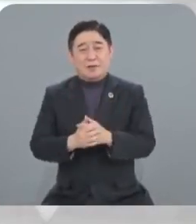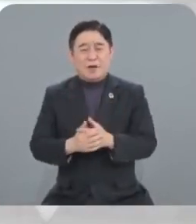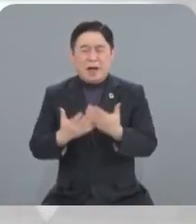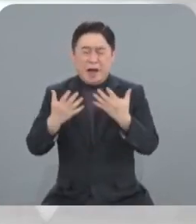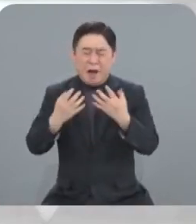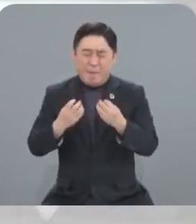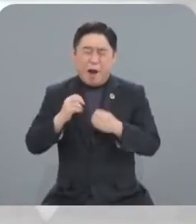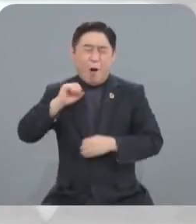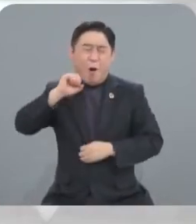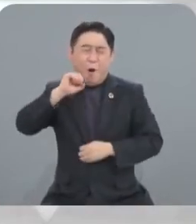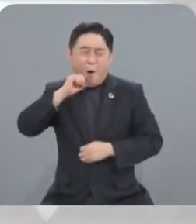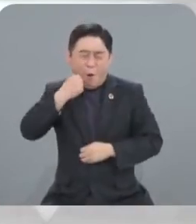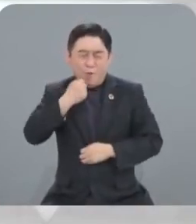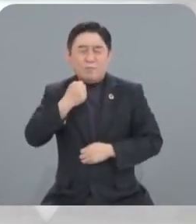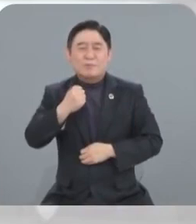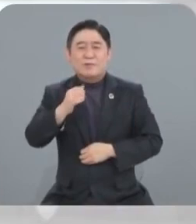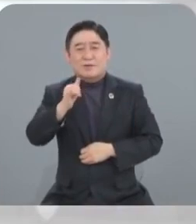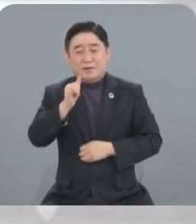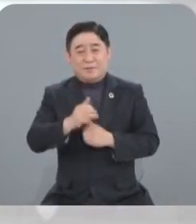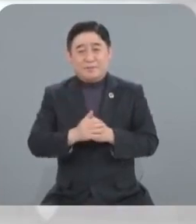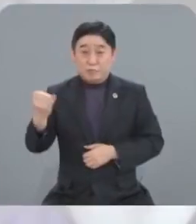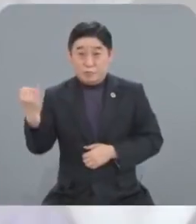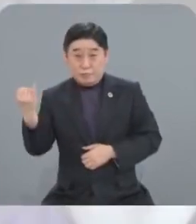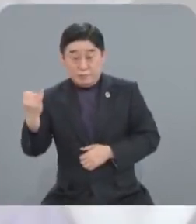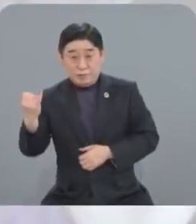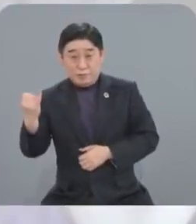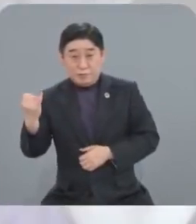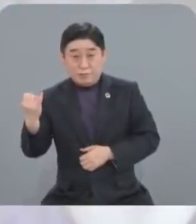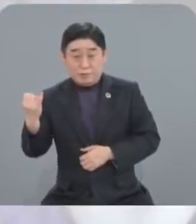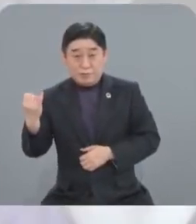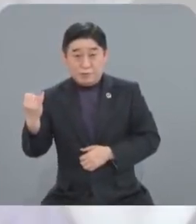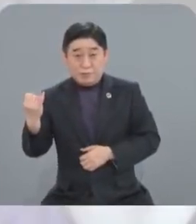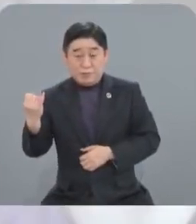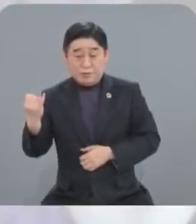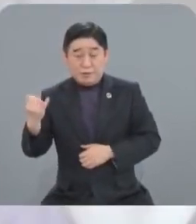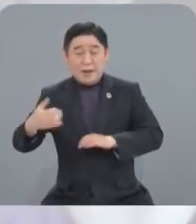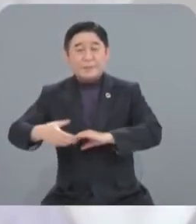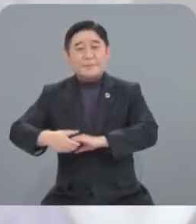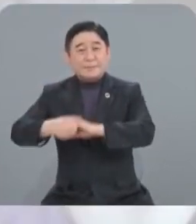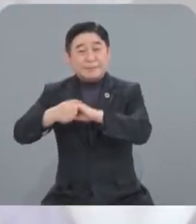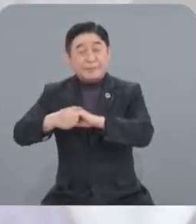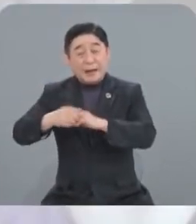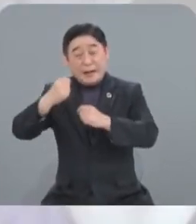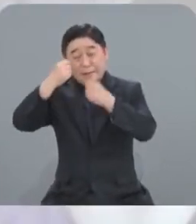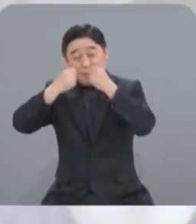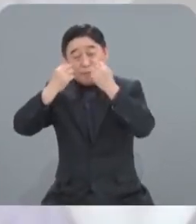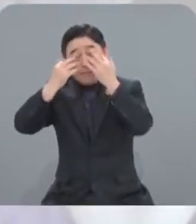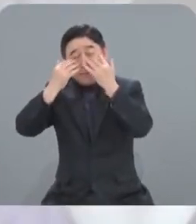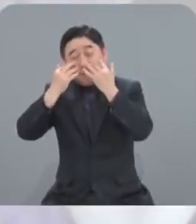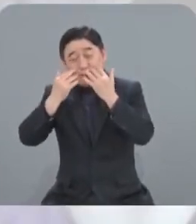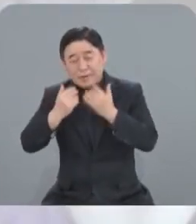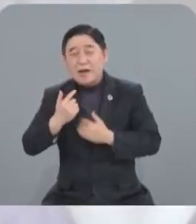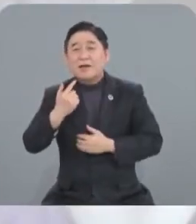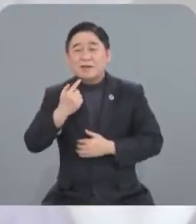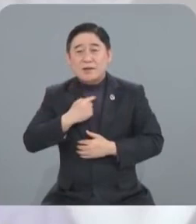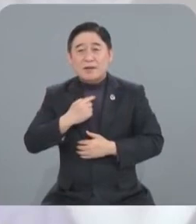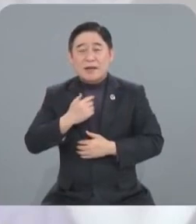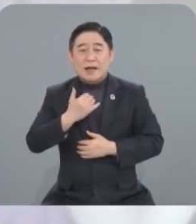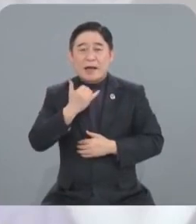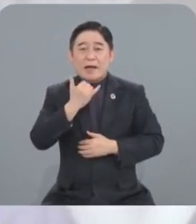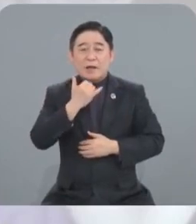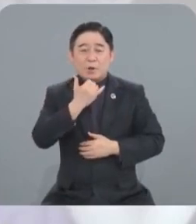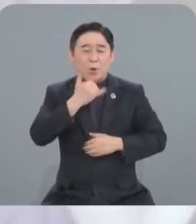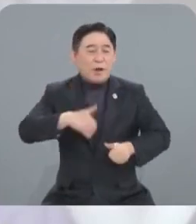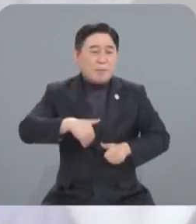수많은 가시 맛을 어렵게 걸어왔습니다 육영수 여사 와 손을 잡고 눈물을 흘렸던 파독 간호사와